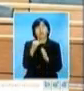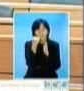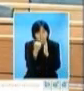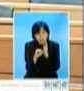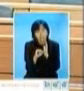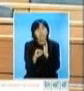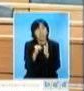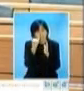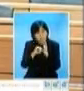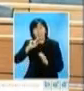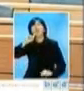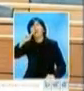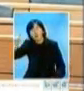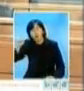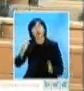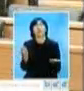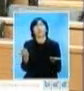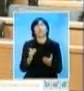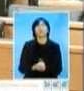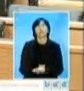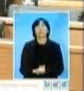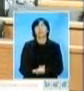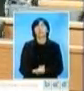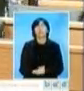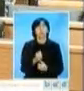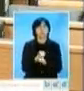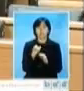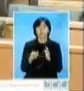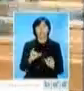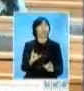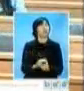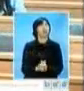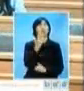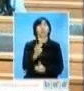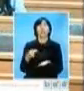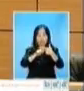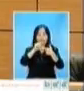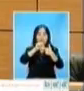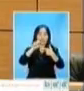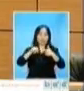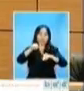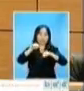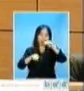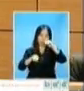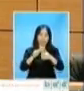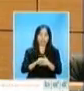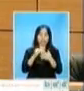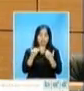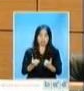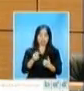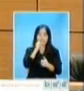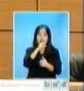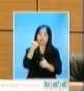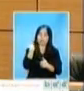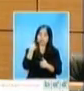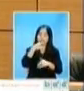นถ้าเขาผิดก็ฟ้องไปแค่นั้นเองยังไม่ได้ไปทำกับปีอะไรเลยลุกขึ้นมาโวยวายกันแล้ว ท่านน่ะสำคัญขนาดว่าคนจะยื่